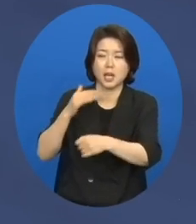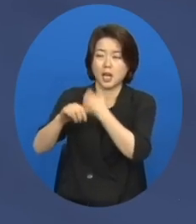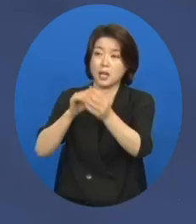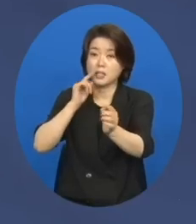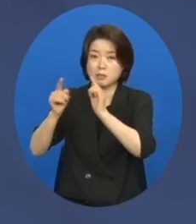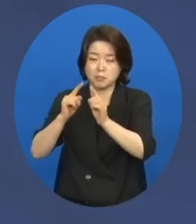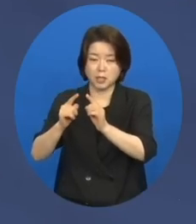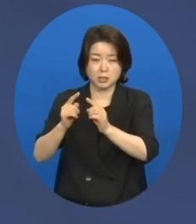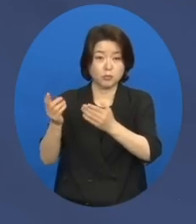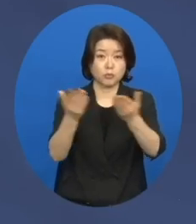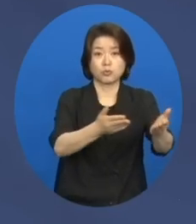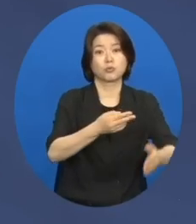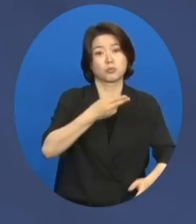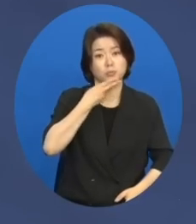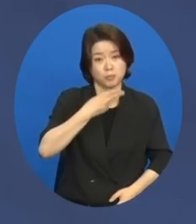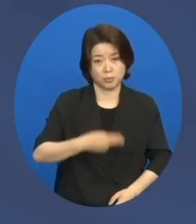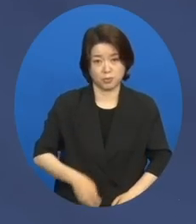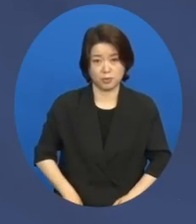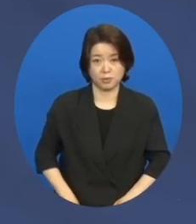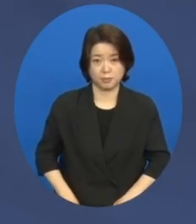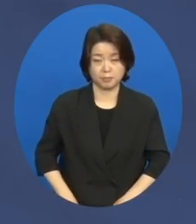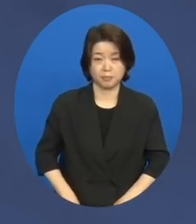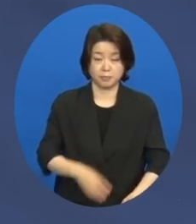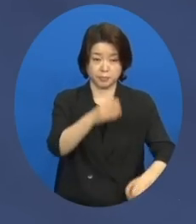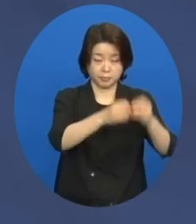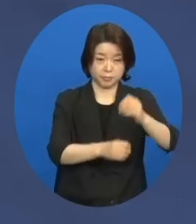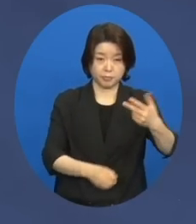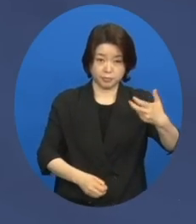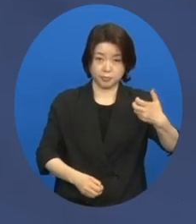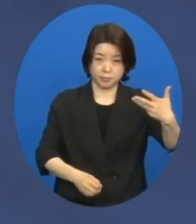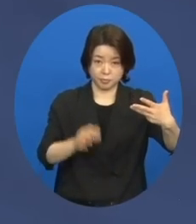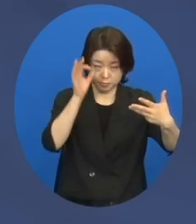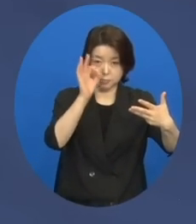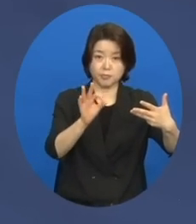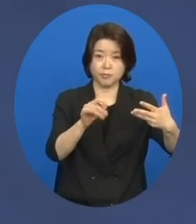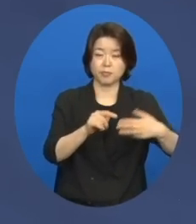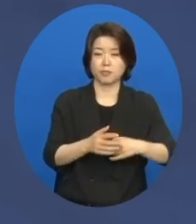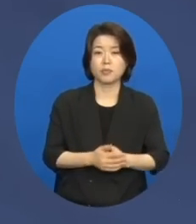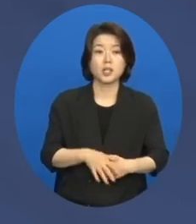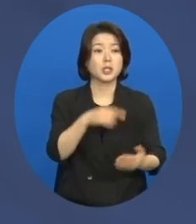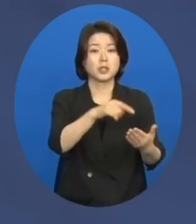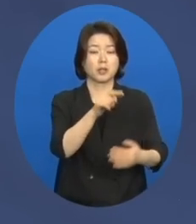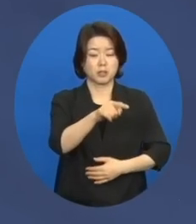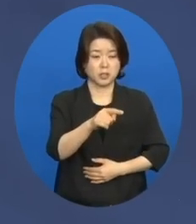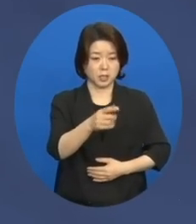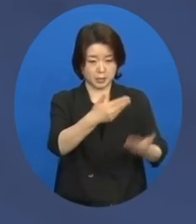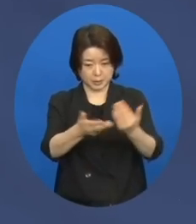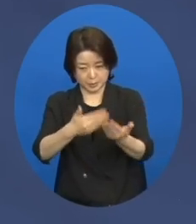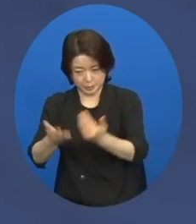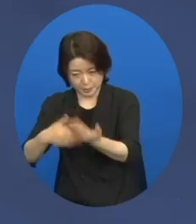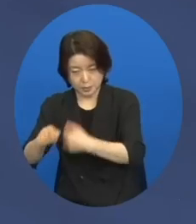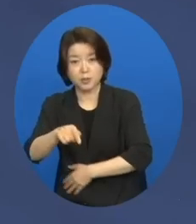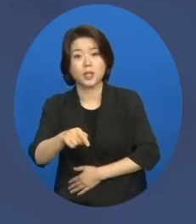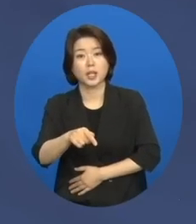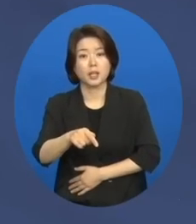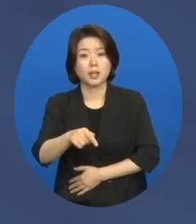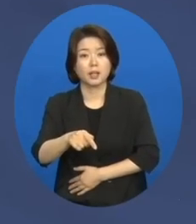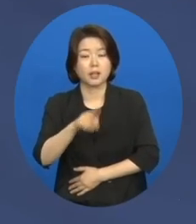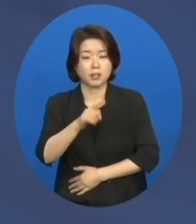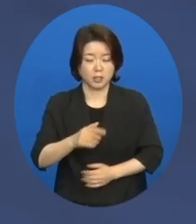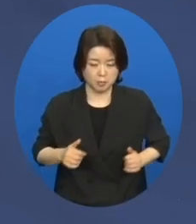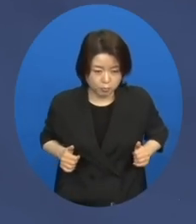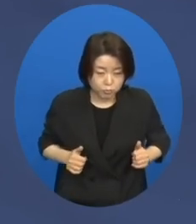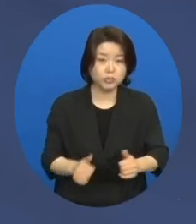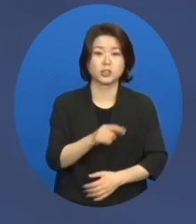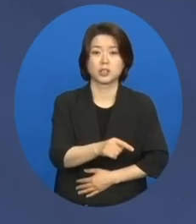말씀을 남기지 않았어요. 시편 78편에는 이렇게 교훈을, 너는 자손은 자손에게, 자손은 자손에게